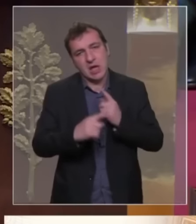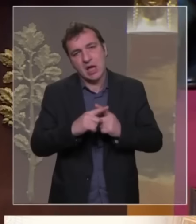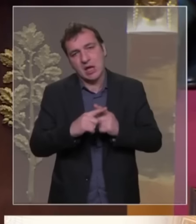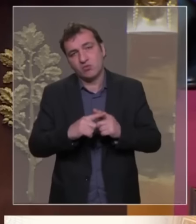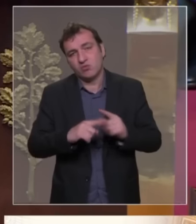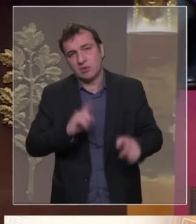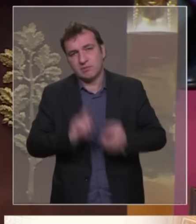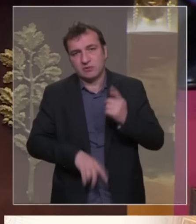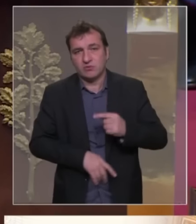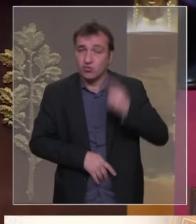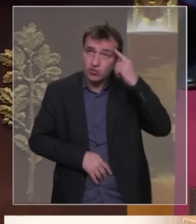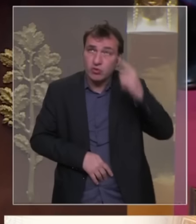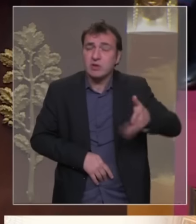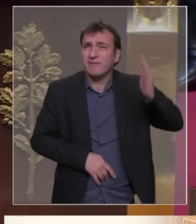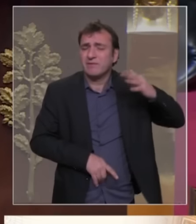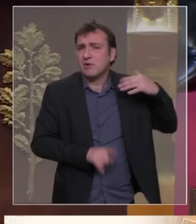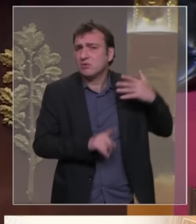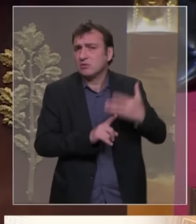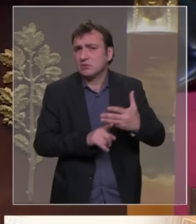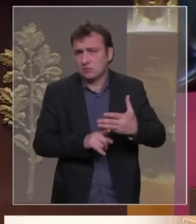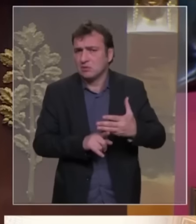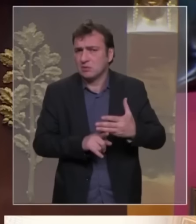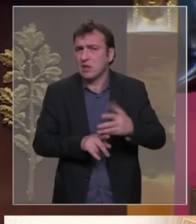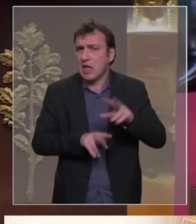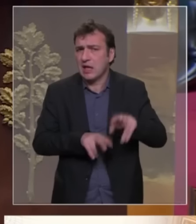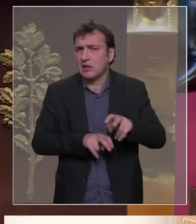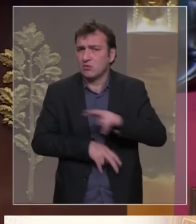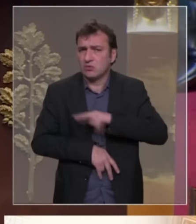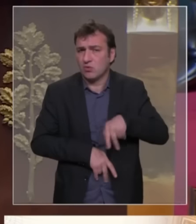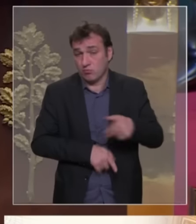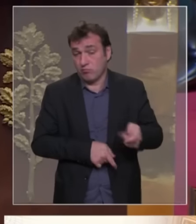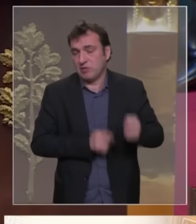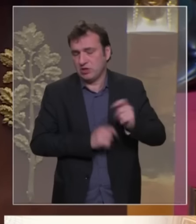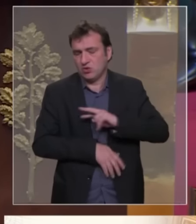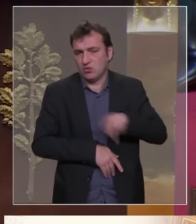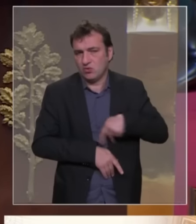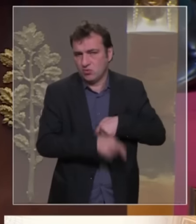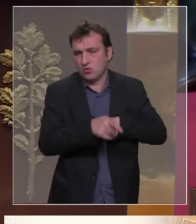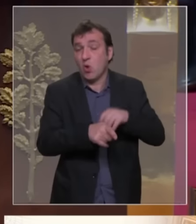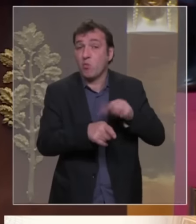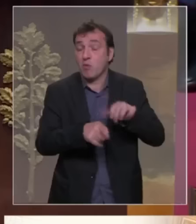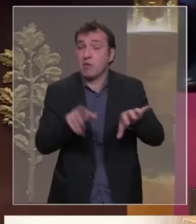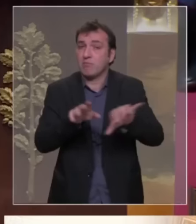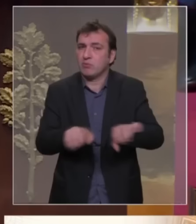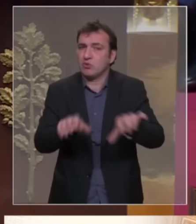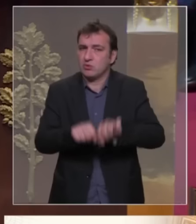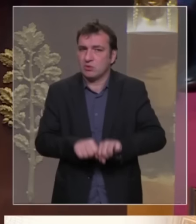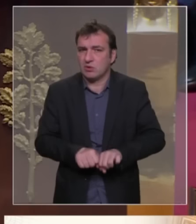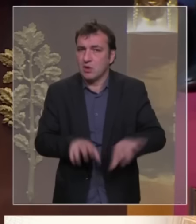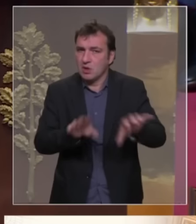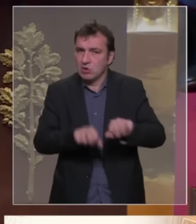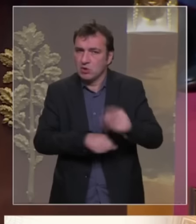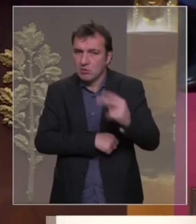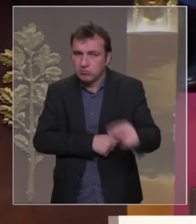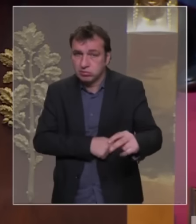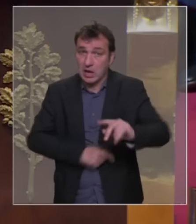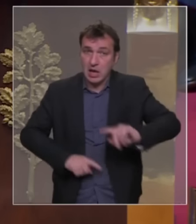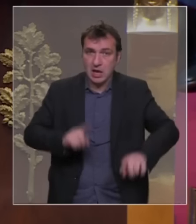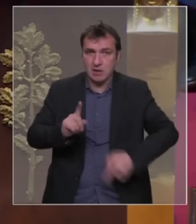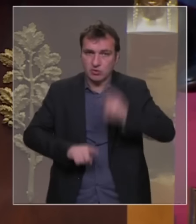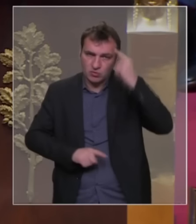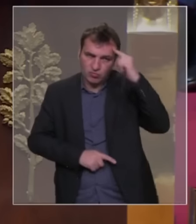pense depuis longtemps que nos agriculteurs et nos pêcheurs sont d'abord des producteurs. Leur production est vitale pour notre